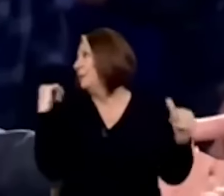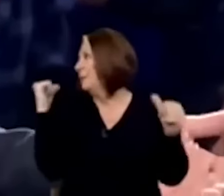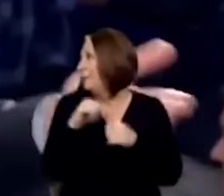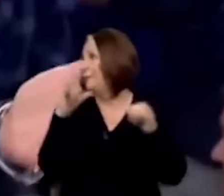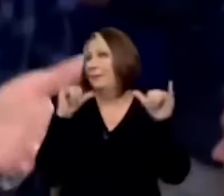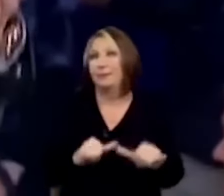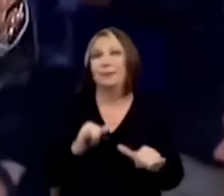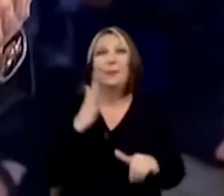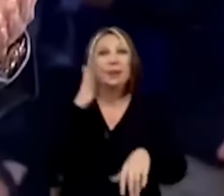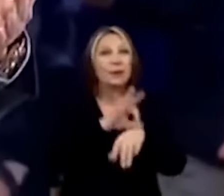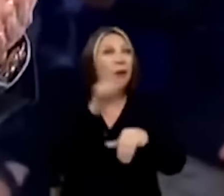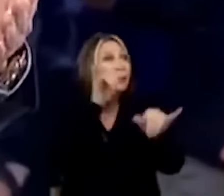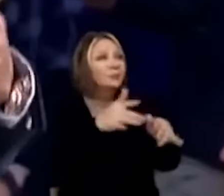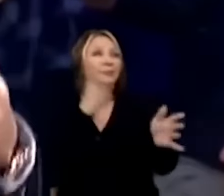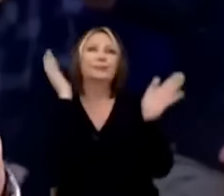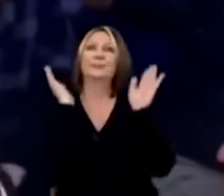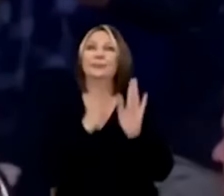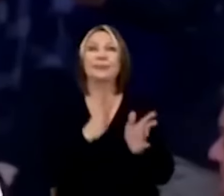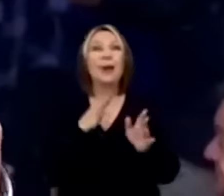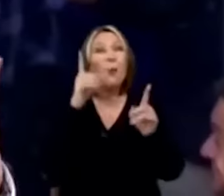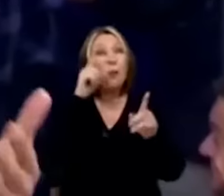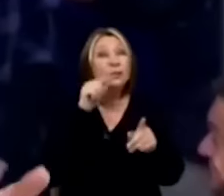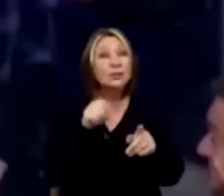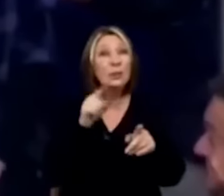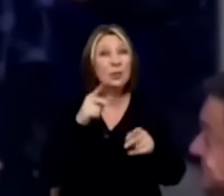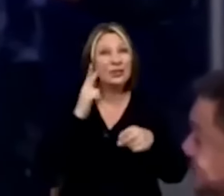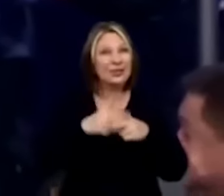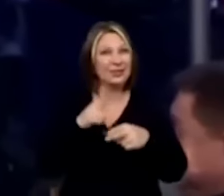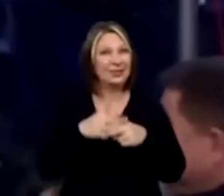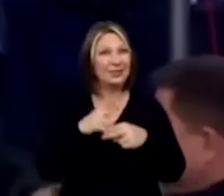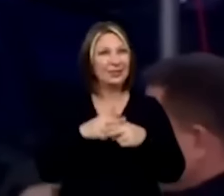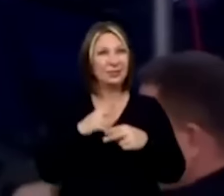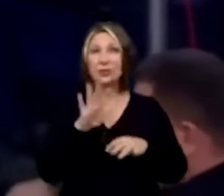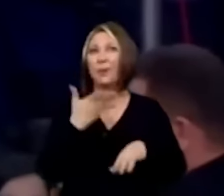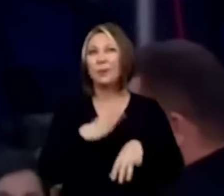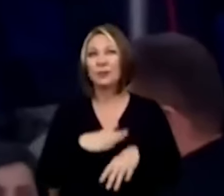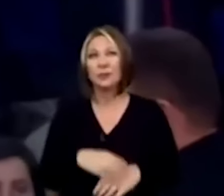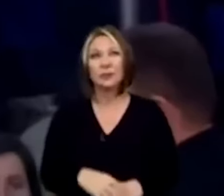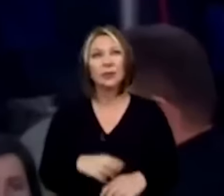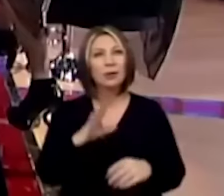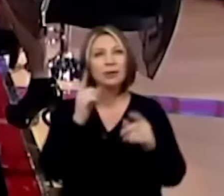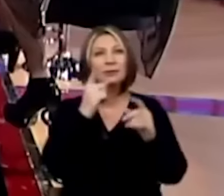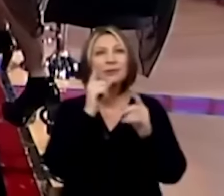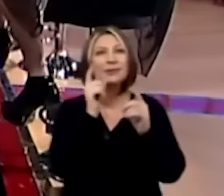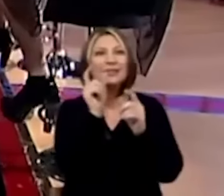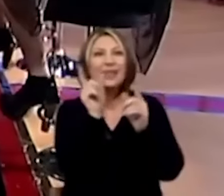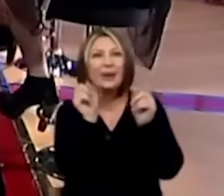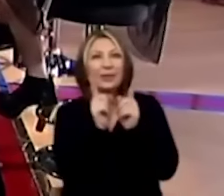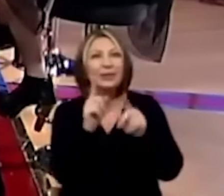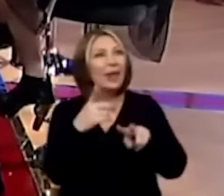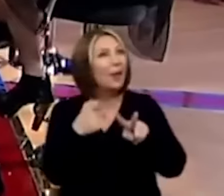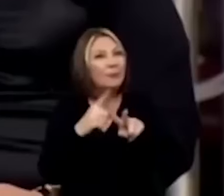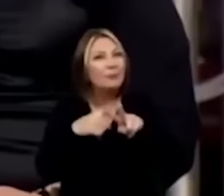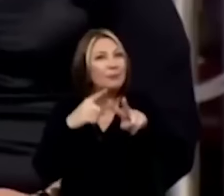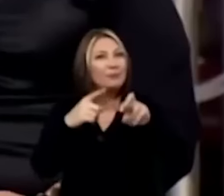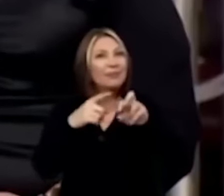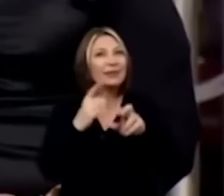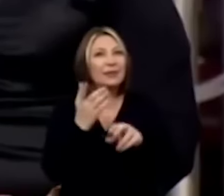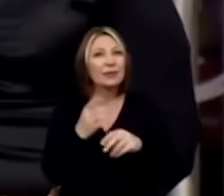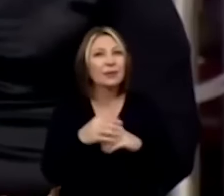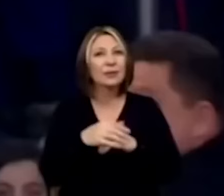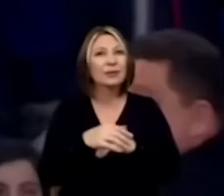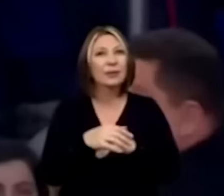aynı kadın. 5 dakika sonra yine aynı kadın. Onun için de bu hızlı soru. Ne yaptın? Ne yaptın? Ne yaptın? Ha, ne yaptın? Ondan